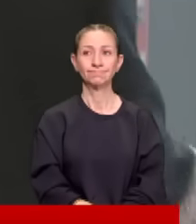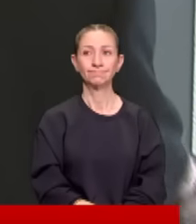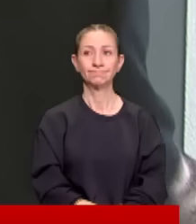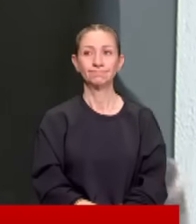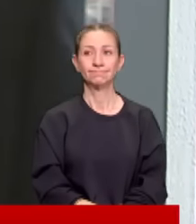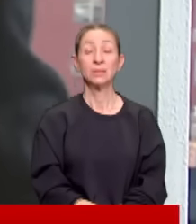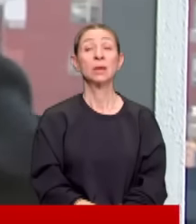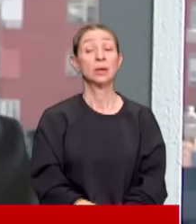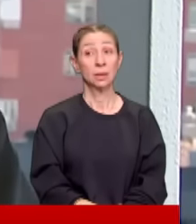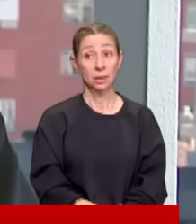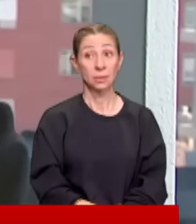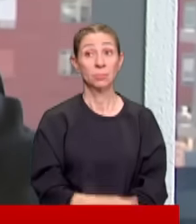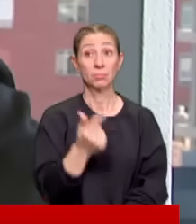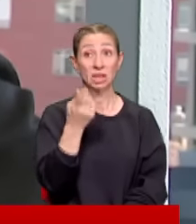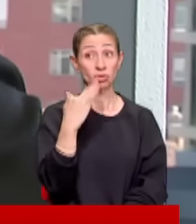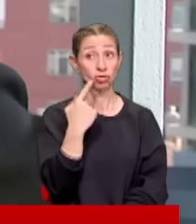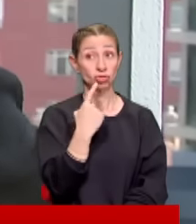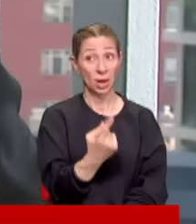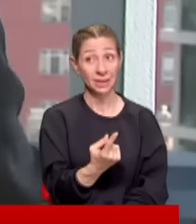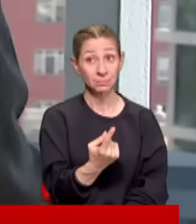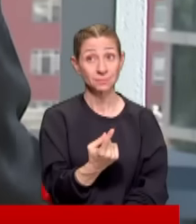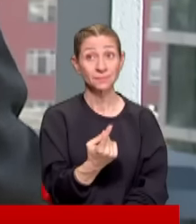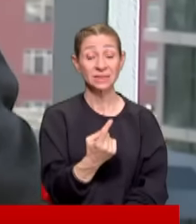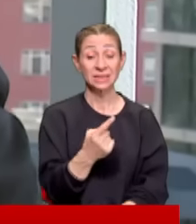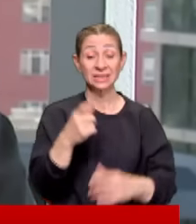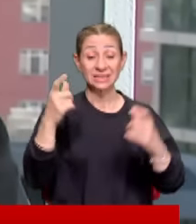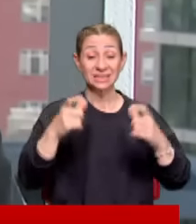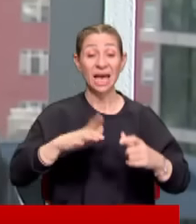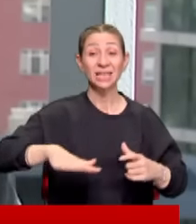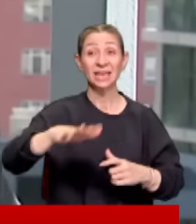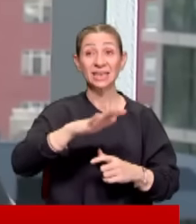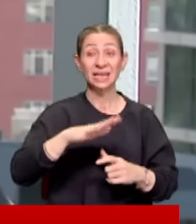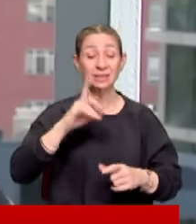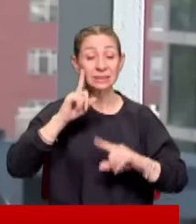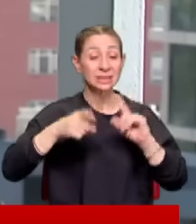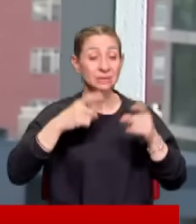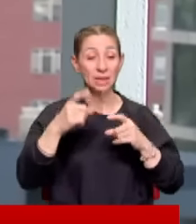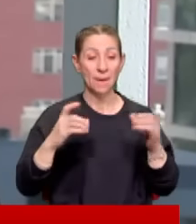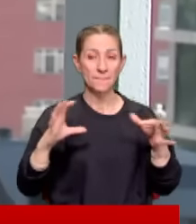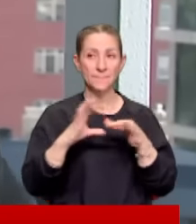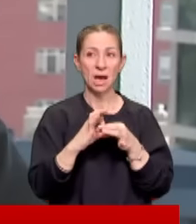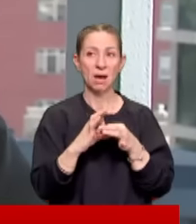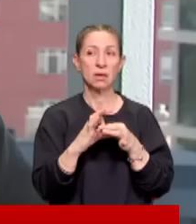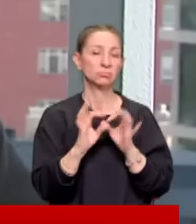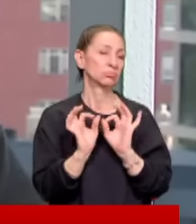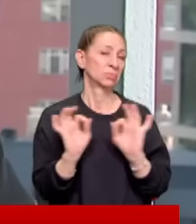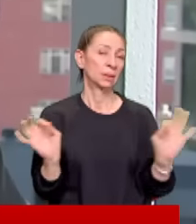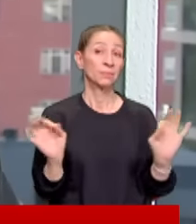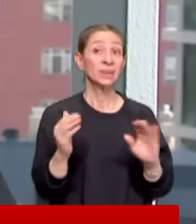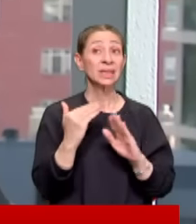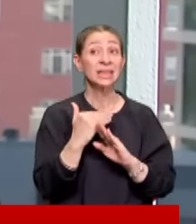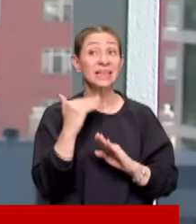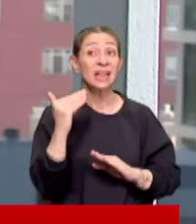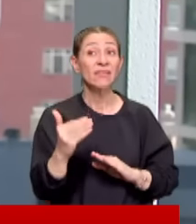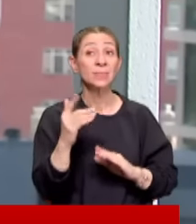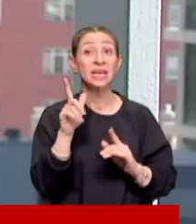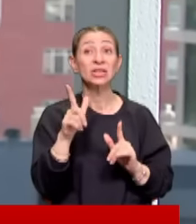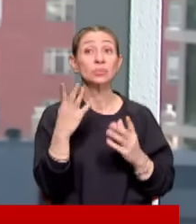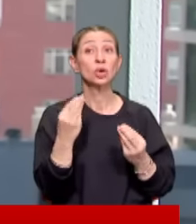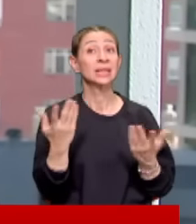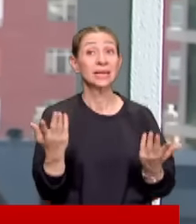ettiler. Dolayısıyla biraz önce söylediğim sahadaki tespitlerimle de örtüşen bir durum. Devamında ihtiyacımız olan